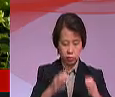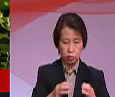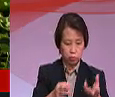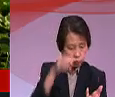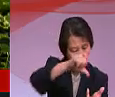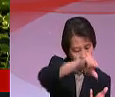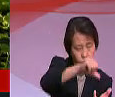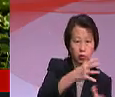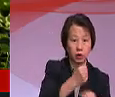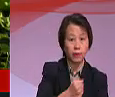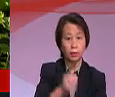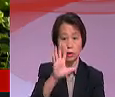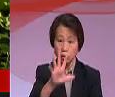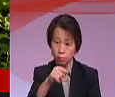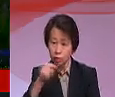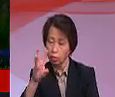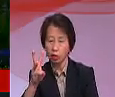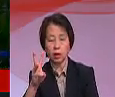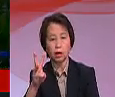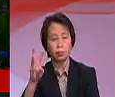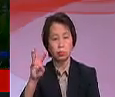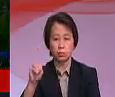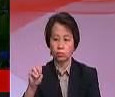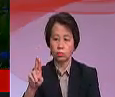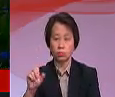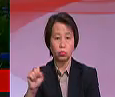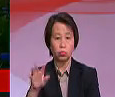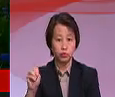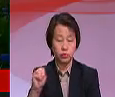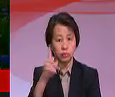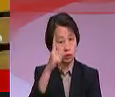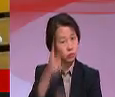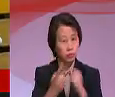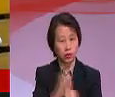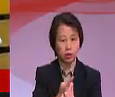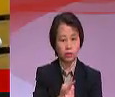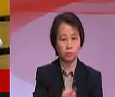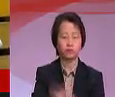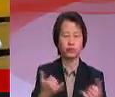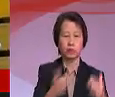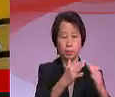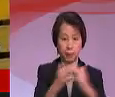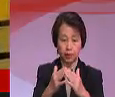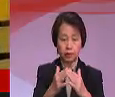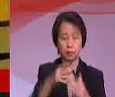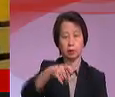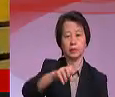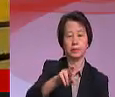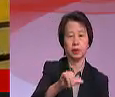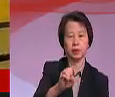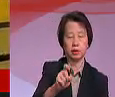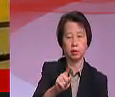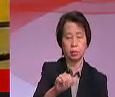5 hingga 6 musim setahun. Manakala pengerusi Kebun Komuniti Bandar Presin 16, Mat Nasir Mat